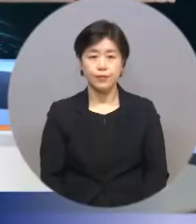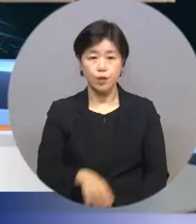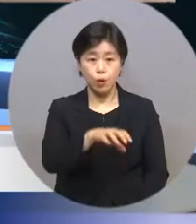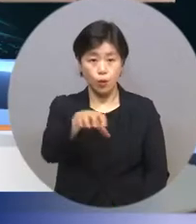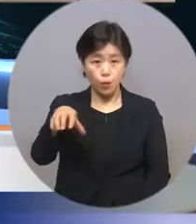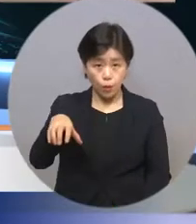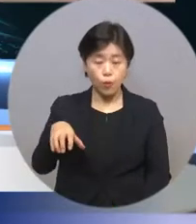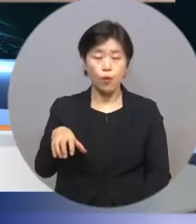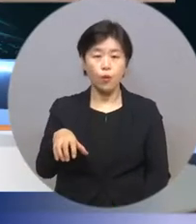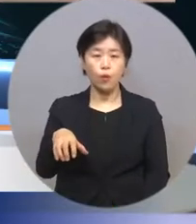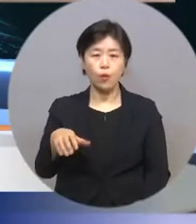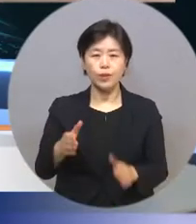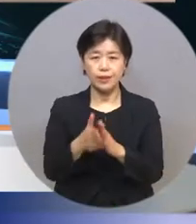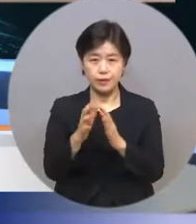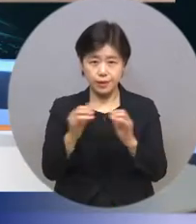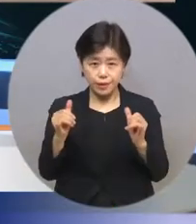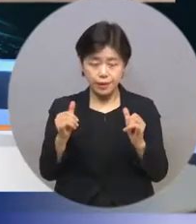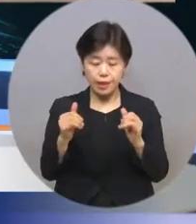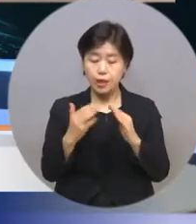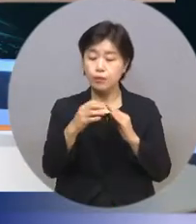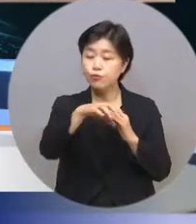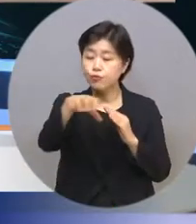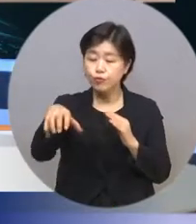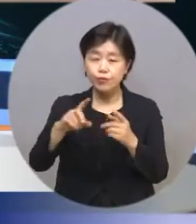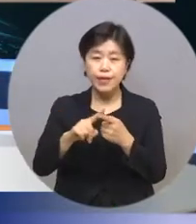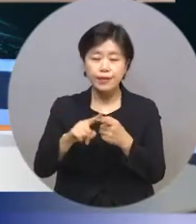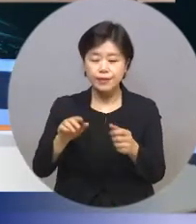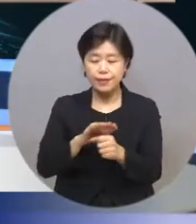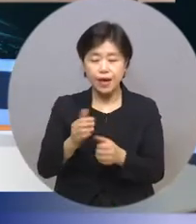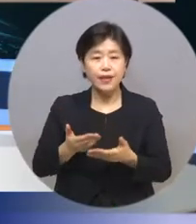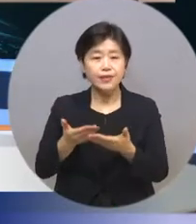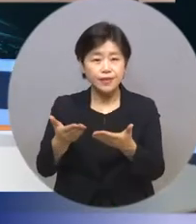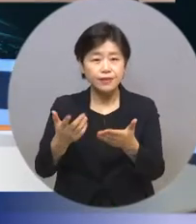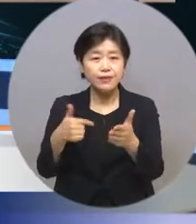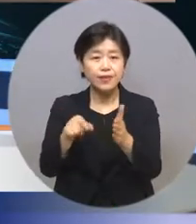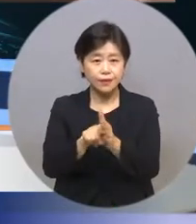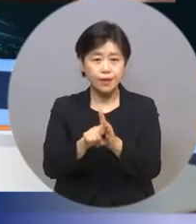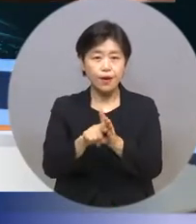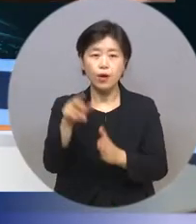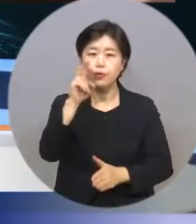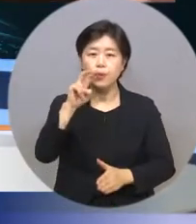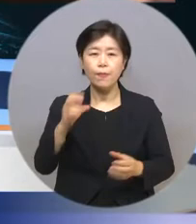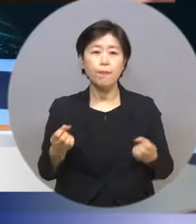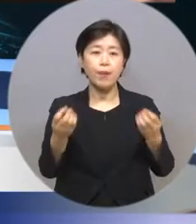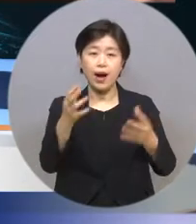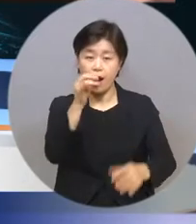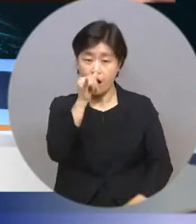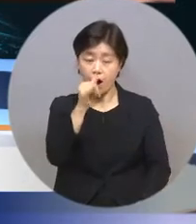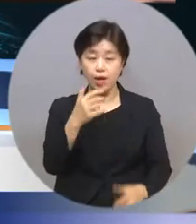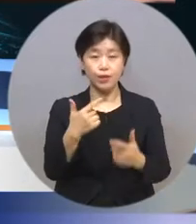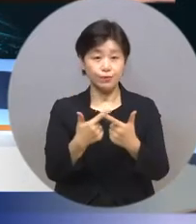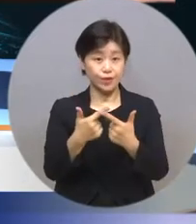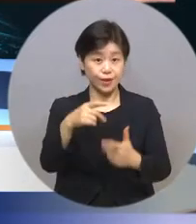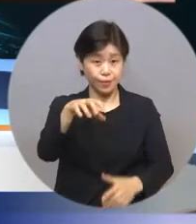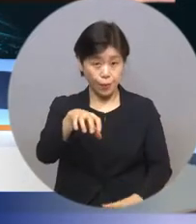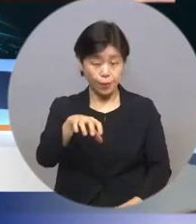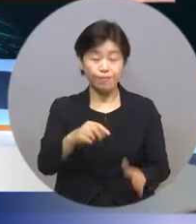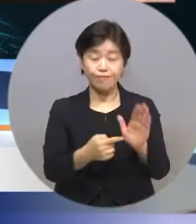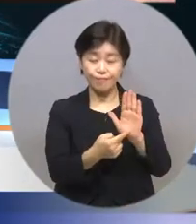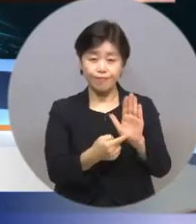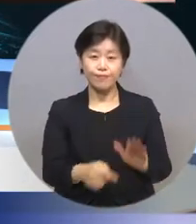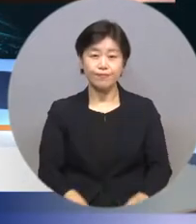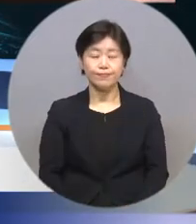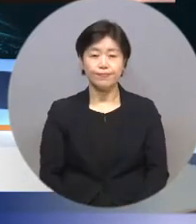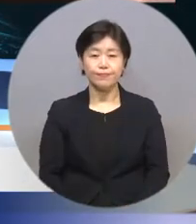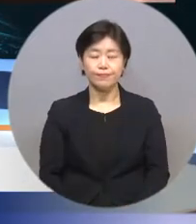지역사회 주민들이 이웃사랑을 함께 나누는 음악회가 부산 영도에서 열렸습니다 그 따뜻한 현장 소식을 황병현